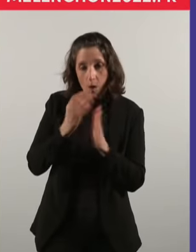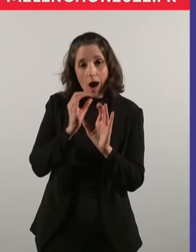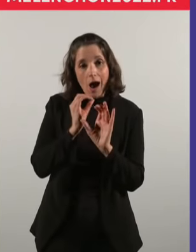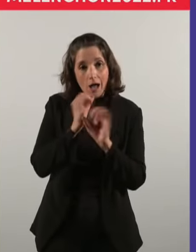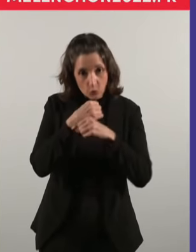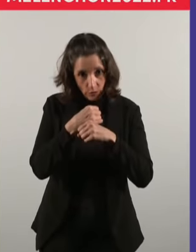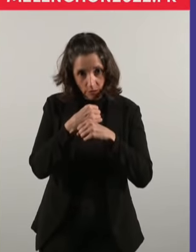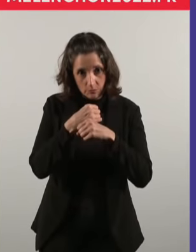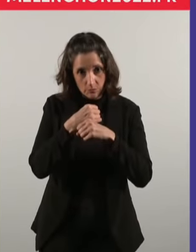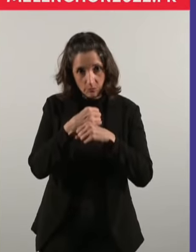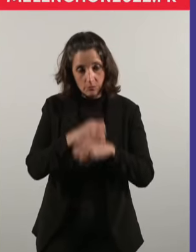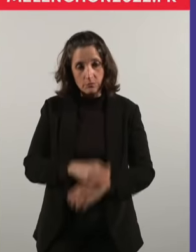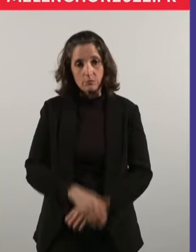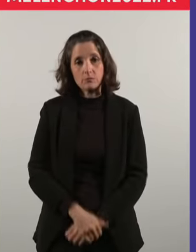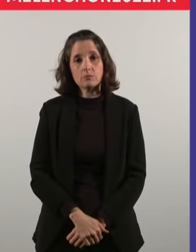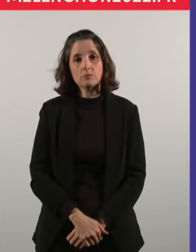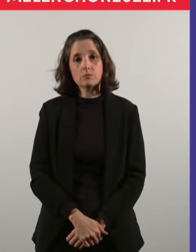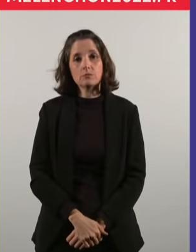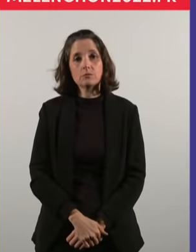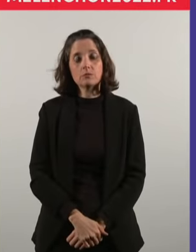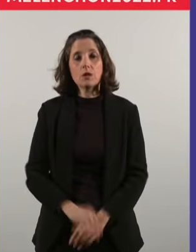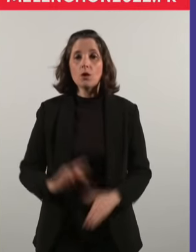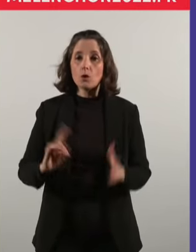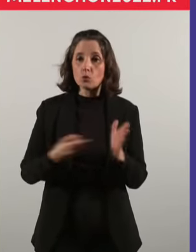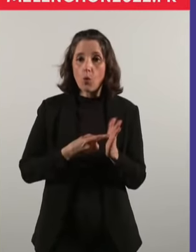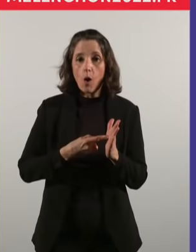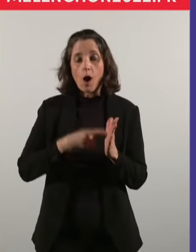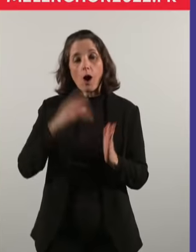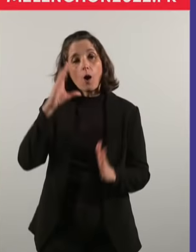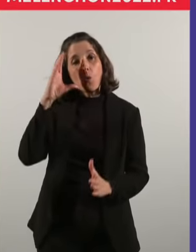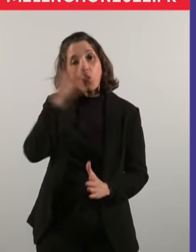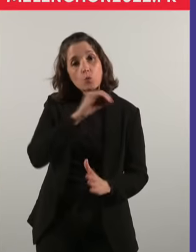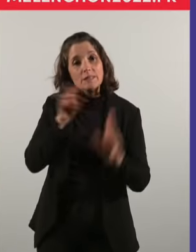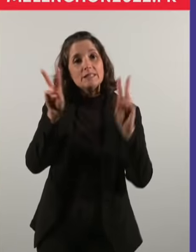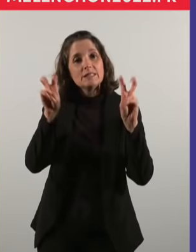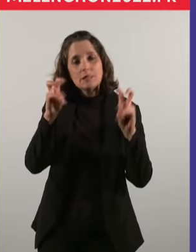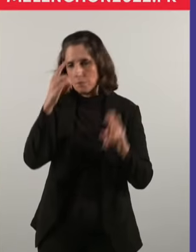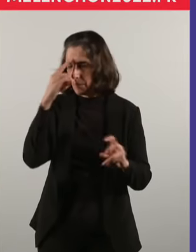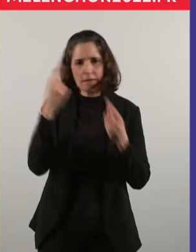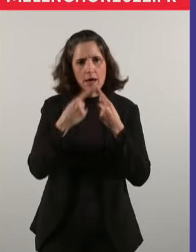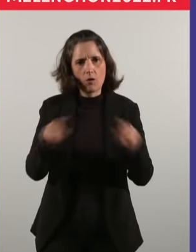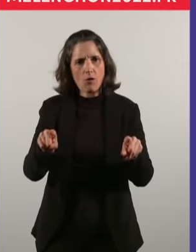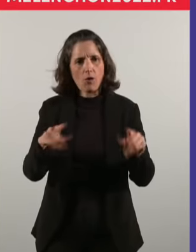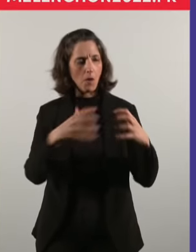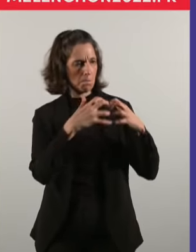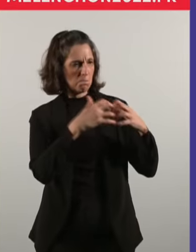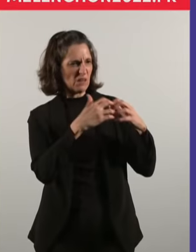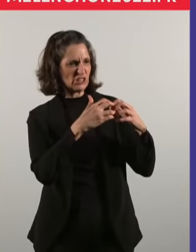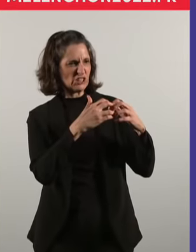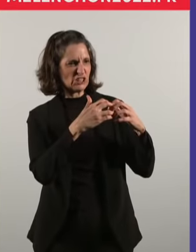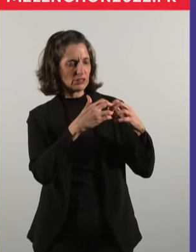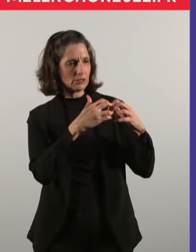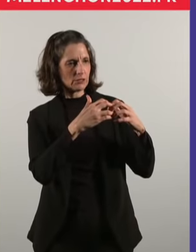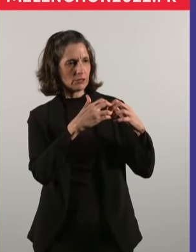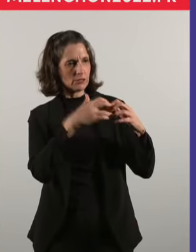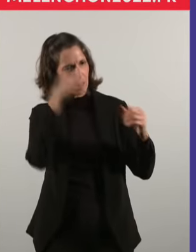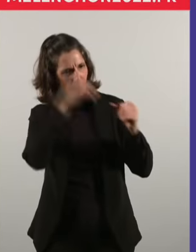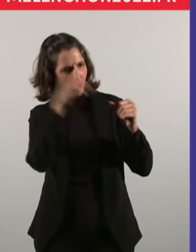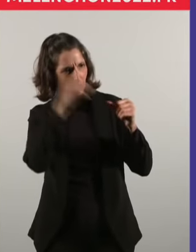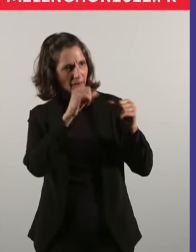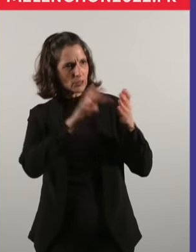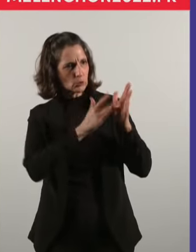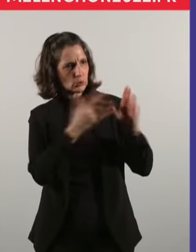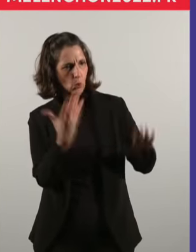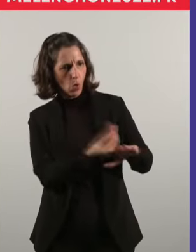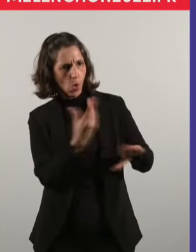droit à l'oubli. Nous ne sommes pas d'accord pour que des machines conservent le souvenir de chacune de nos transactions, de chacune